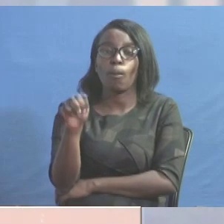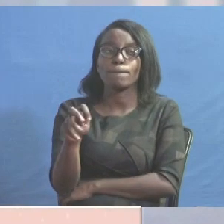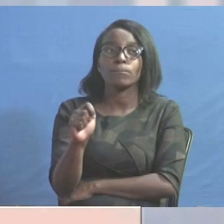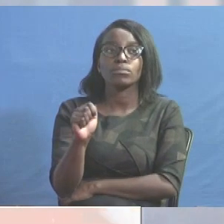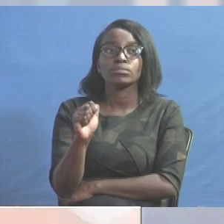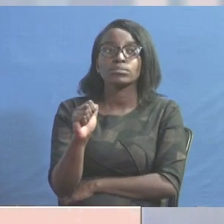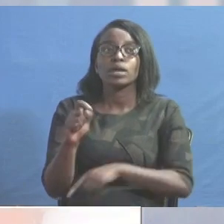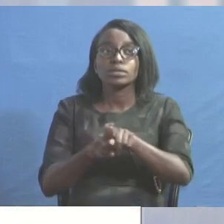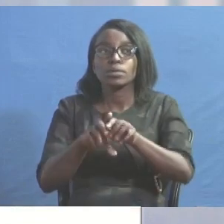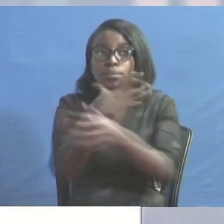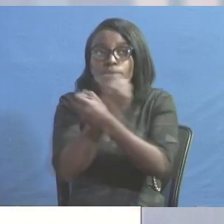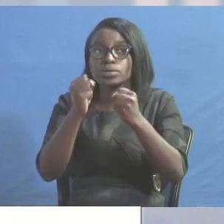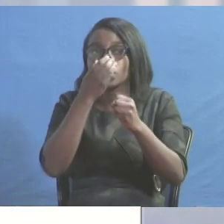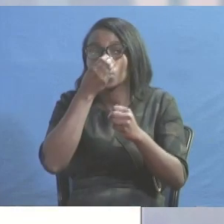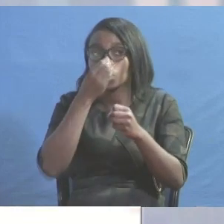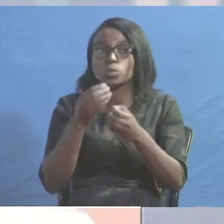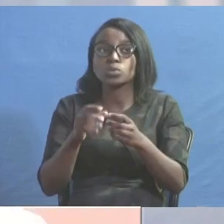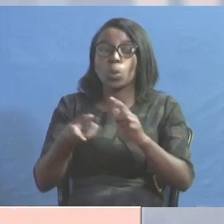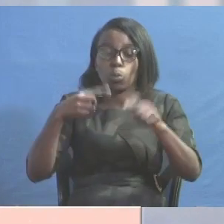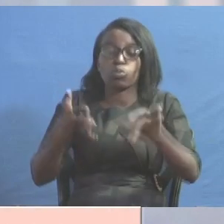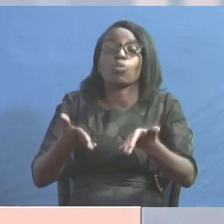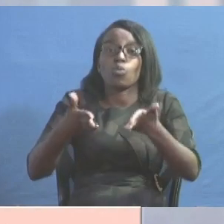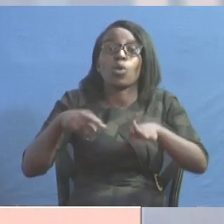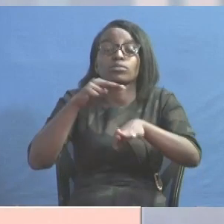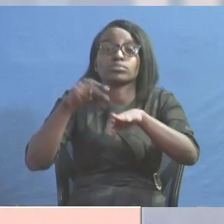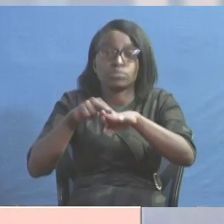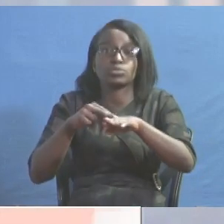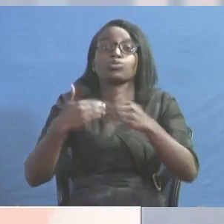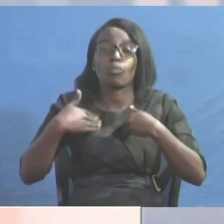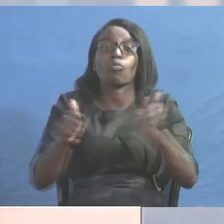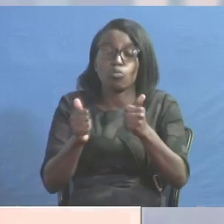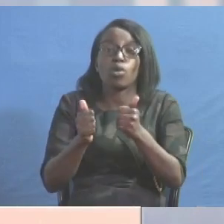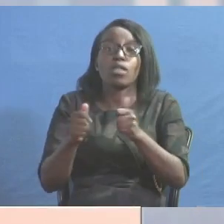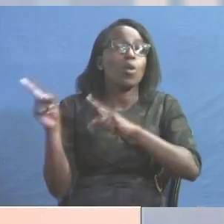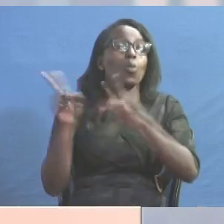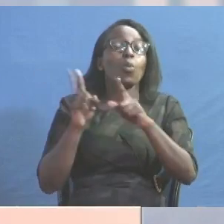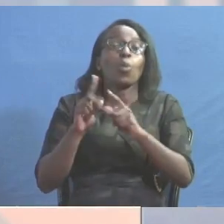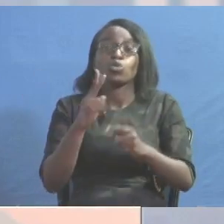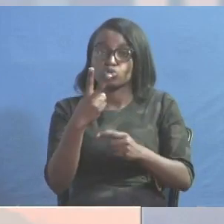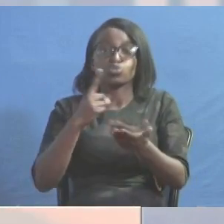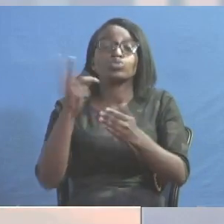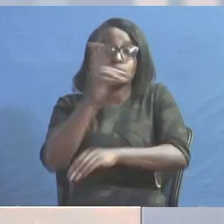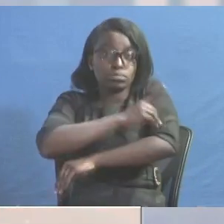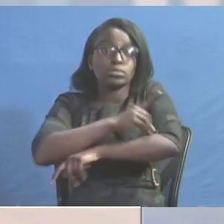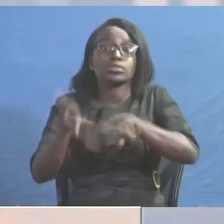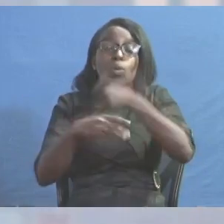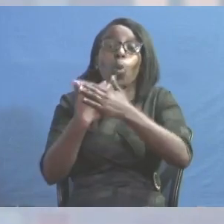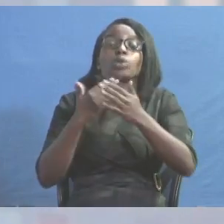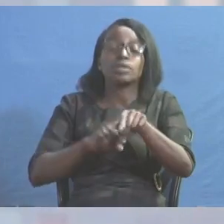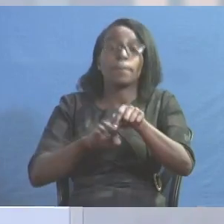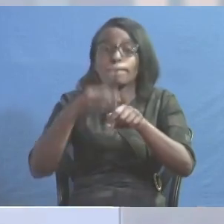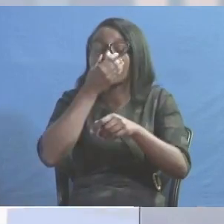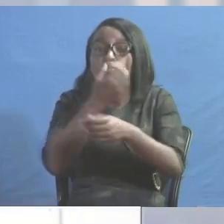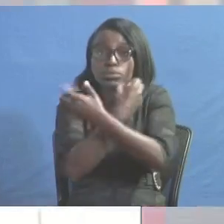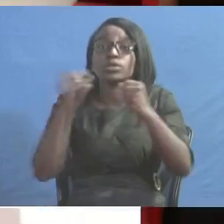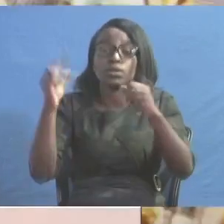Rais William Ruto amewasili nchini Ujerumani mchana wa leo kwa ziara rasmi ya siku mbili. Katika ziara hiyo, Rais Ruto anatarajiwa